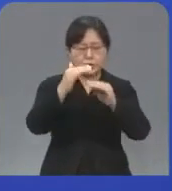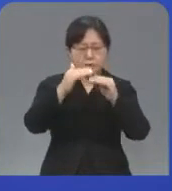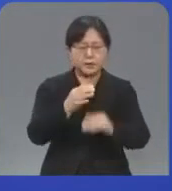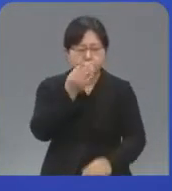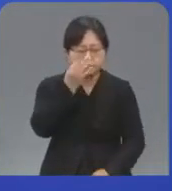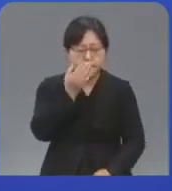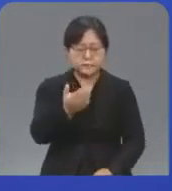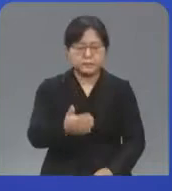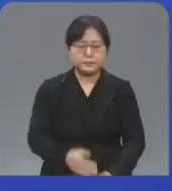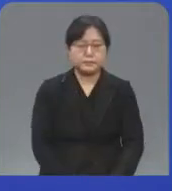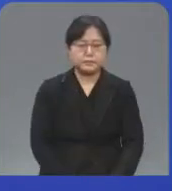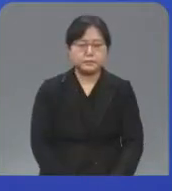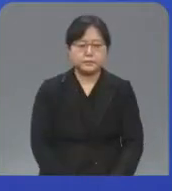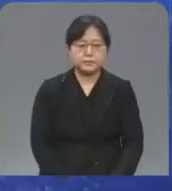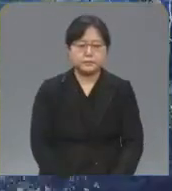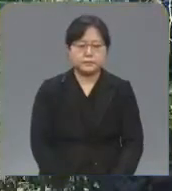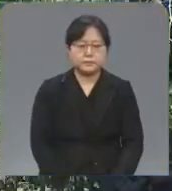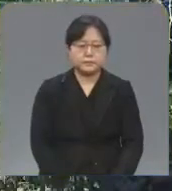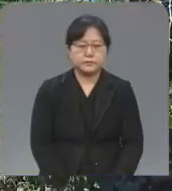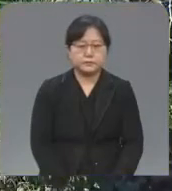기자가 취재했습니다.